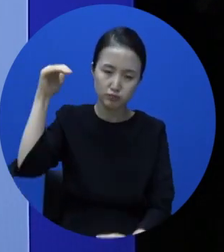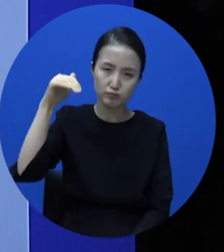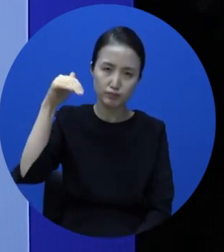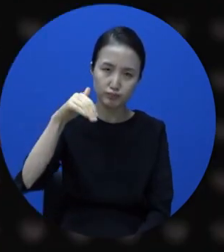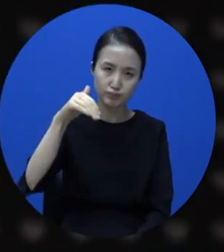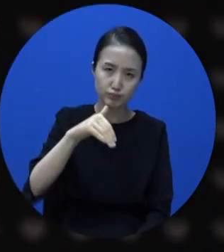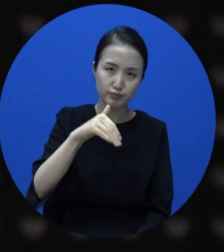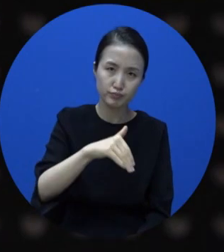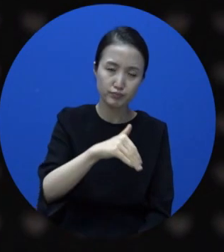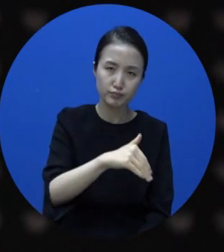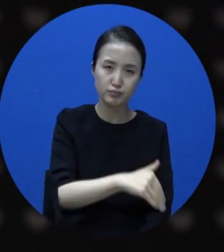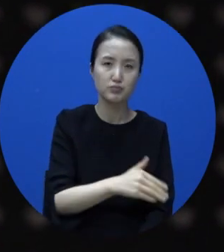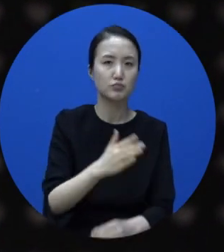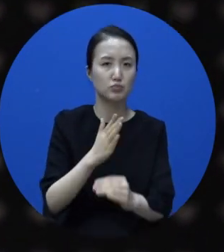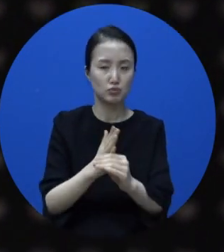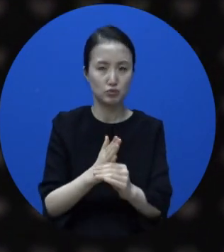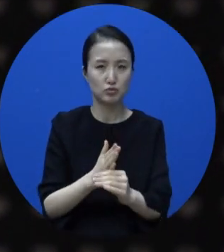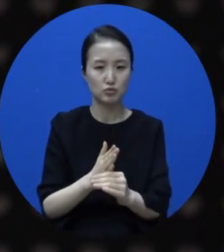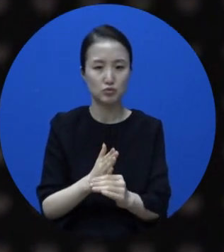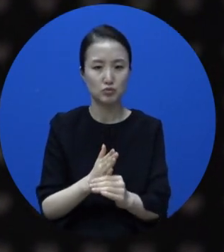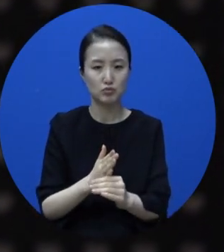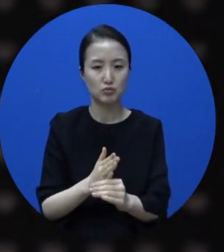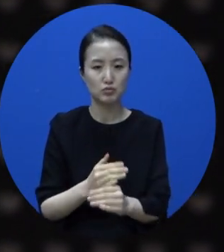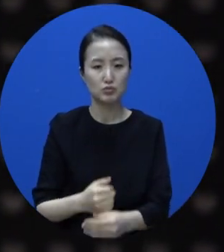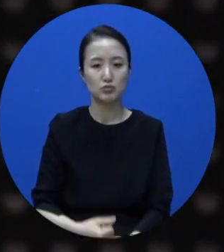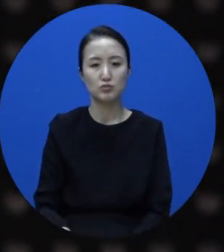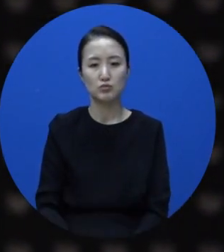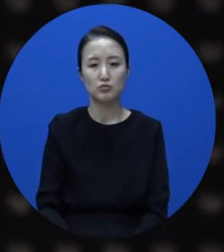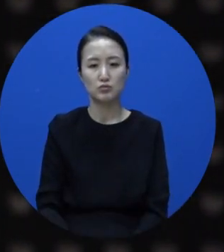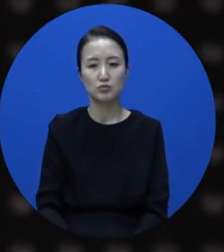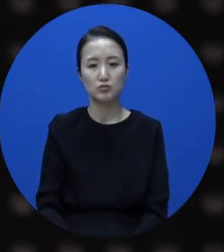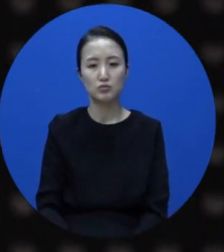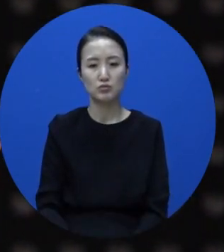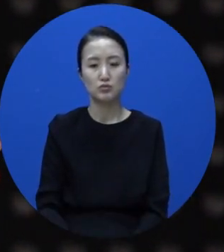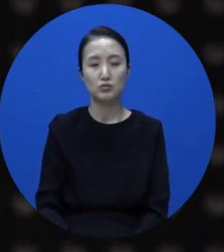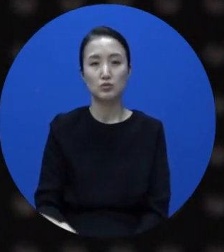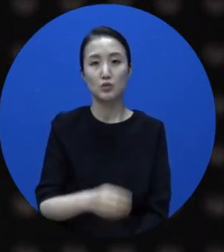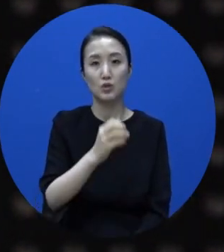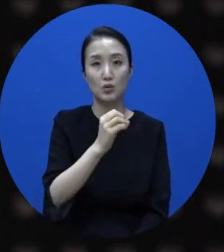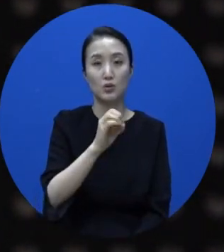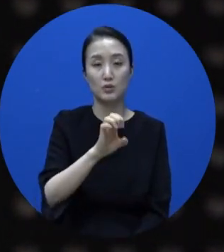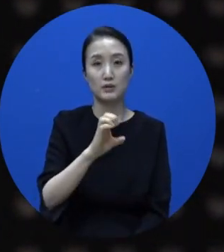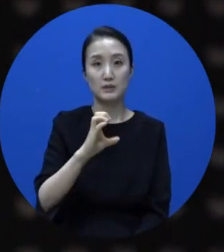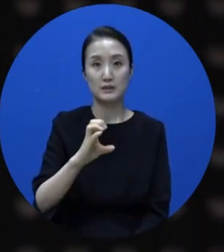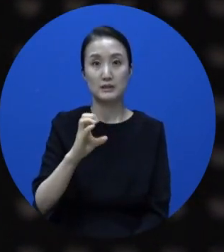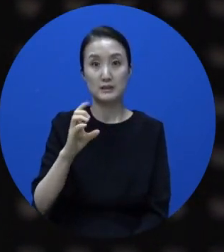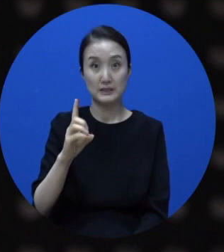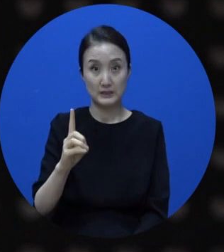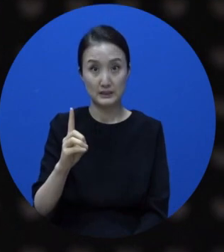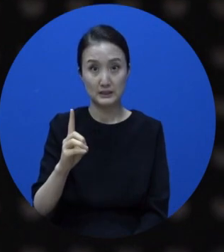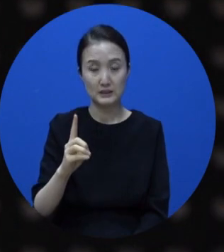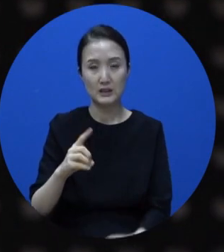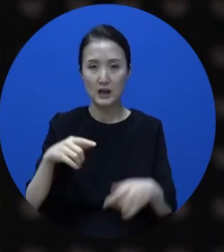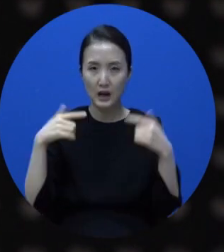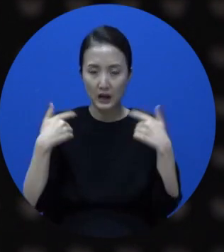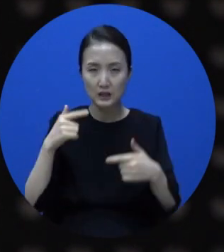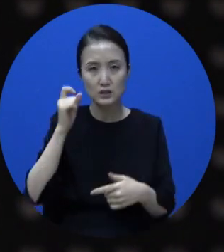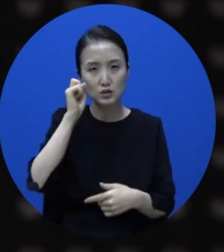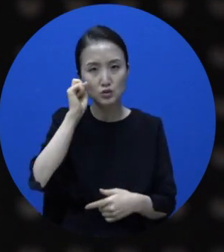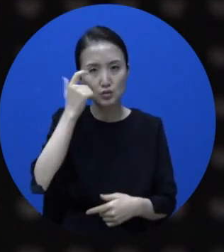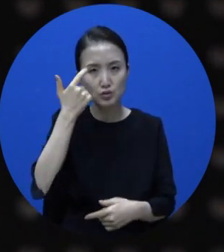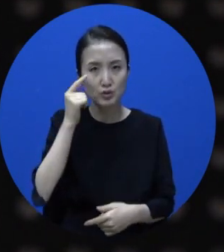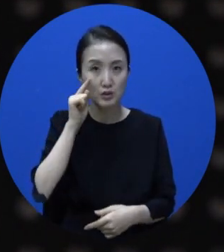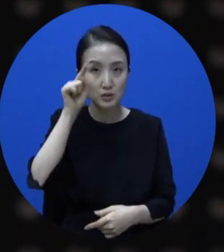오시리 경기 선행 지수 는 거의 정확히 6개월 후에 경제를 먼저